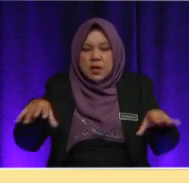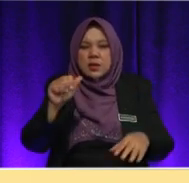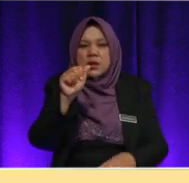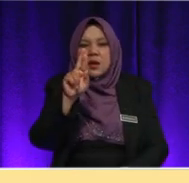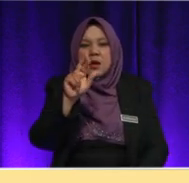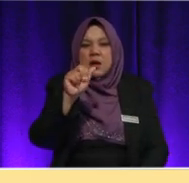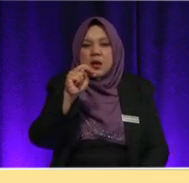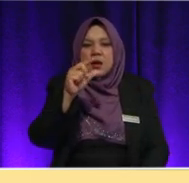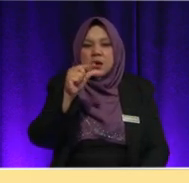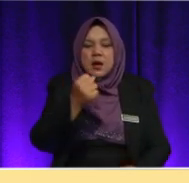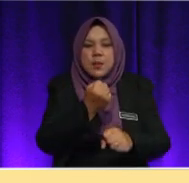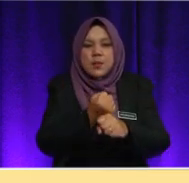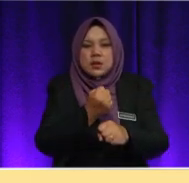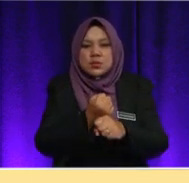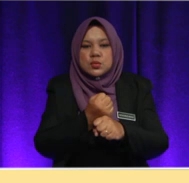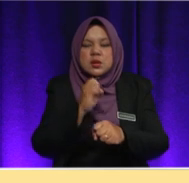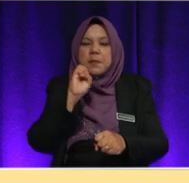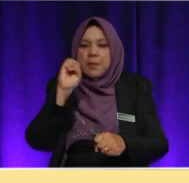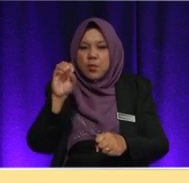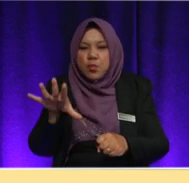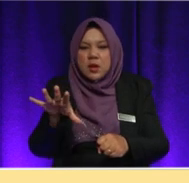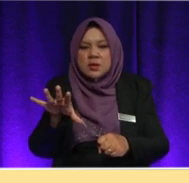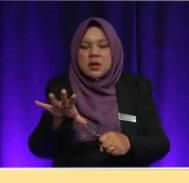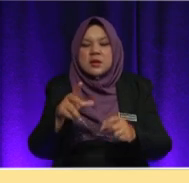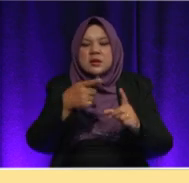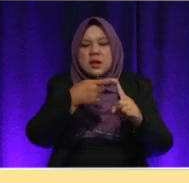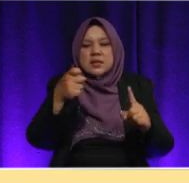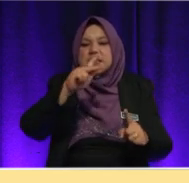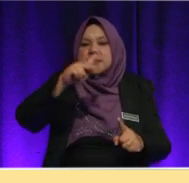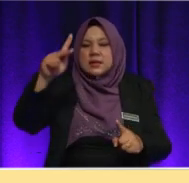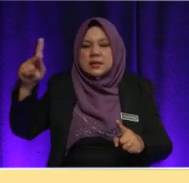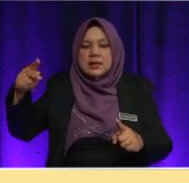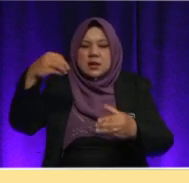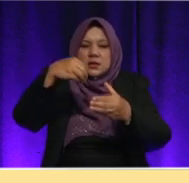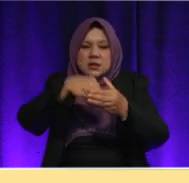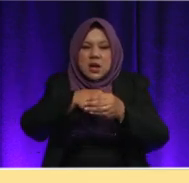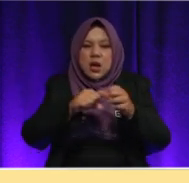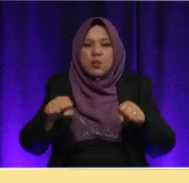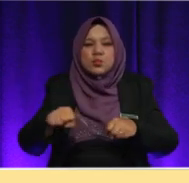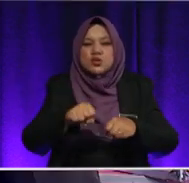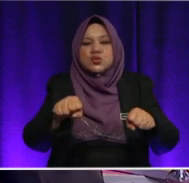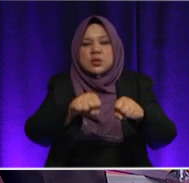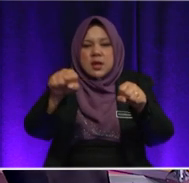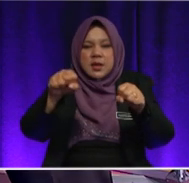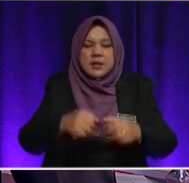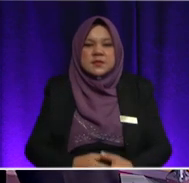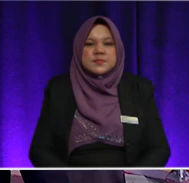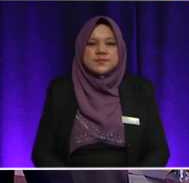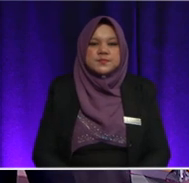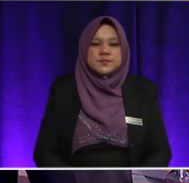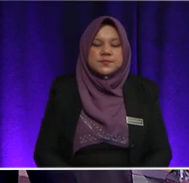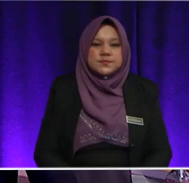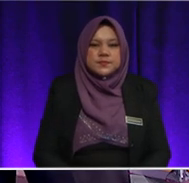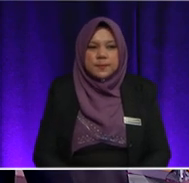dan pembuangan bahan toksik dari kilang ke dalam Sungai ataupun laut ini adalah volume